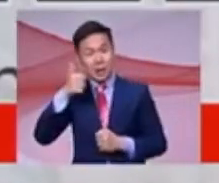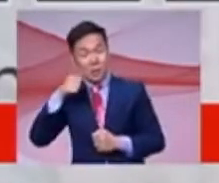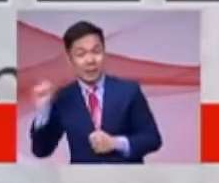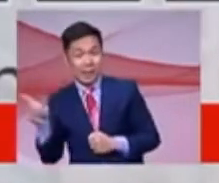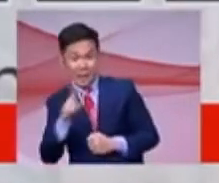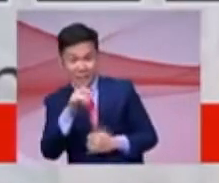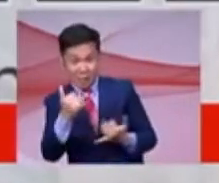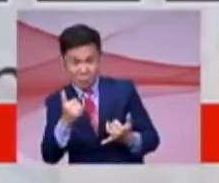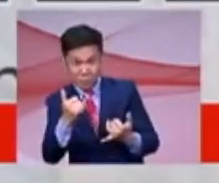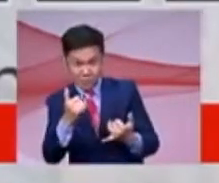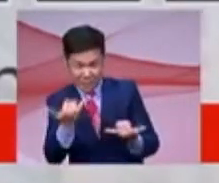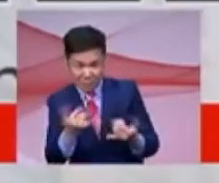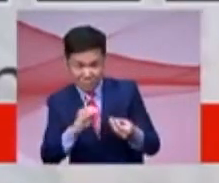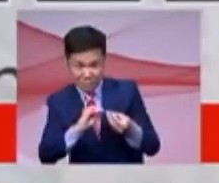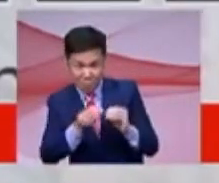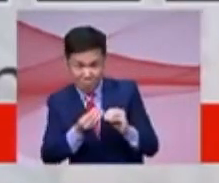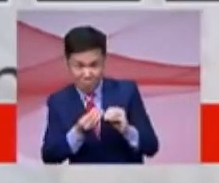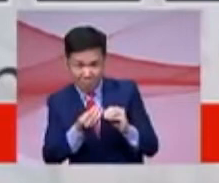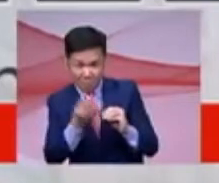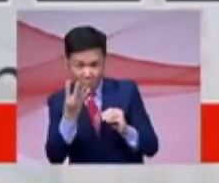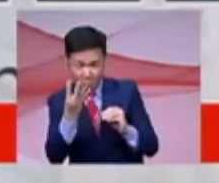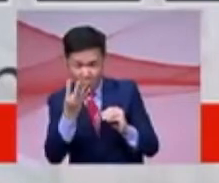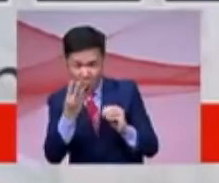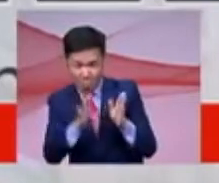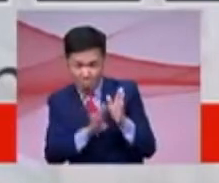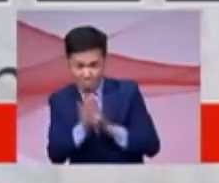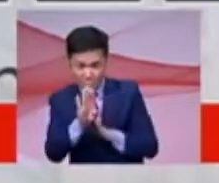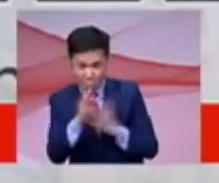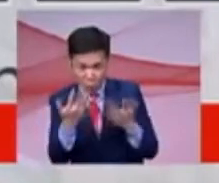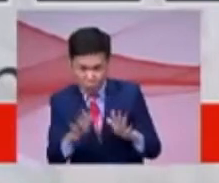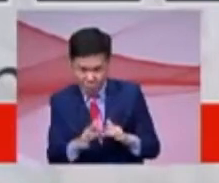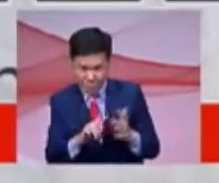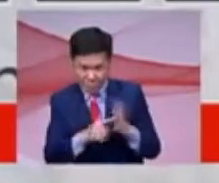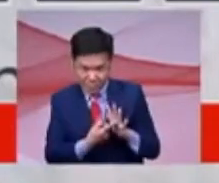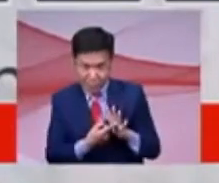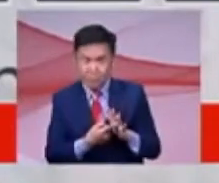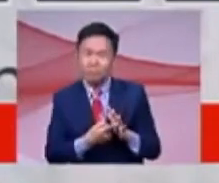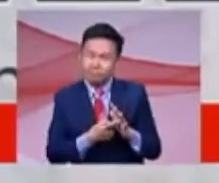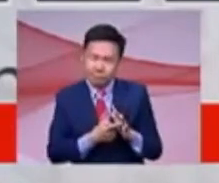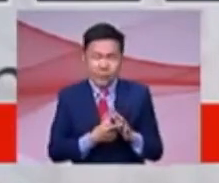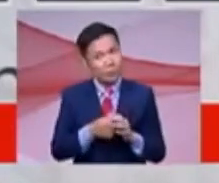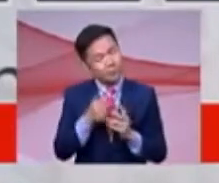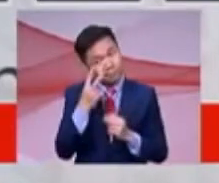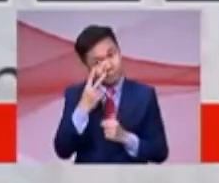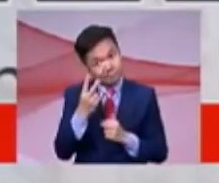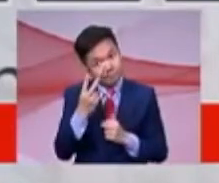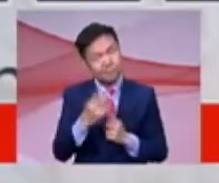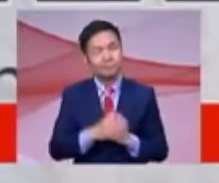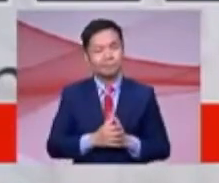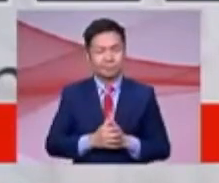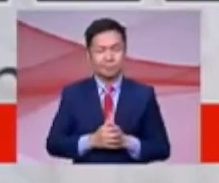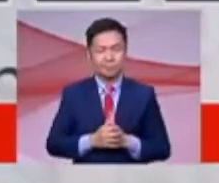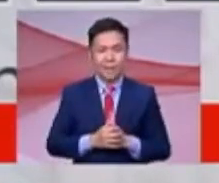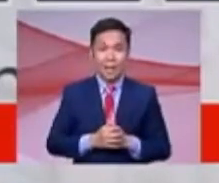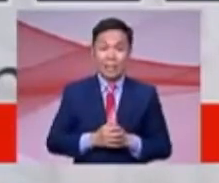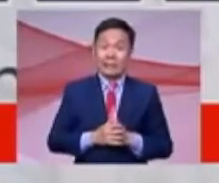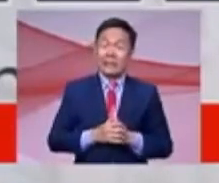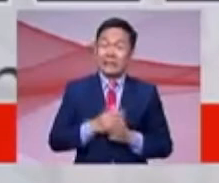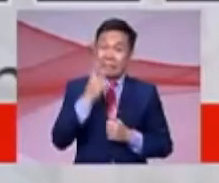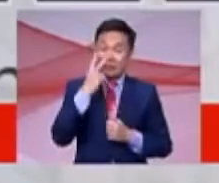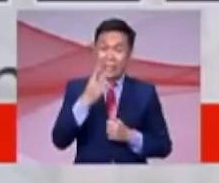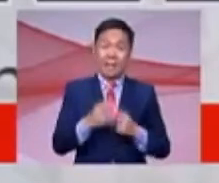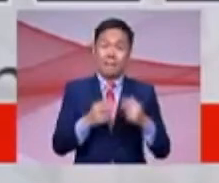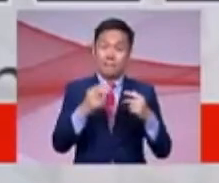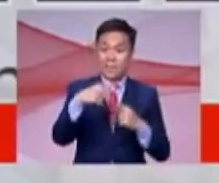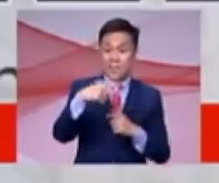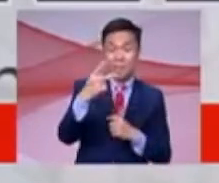keempat? Jadi kita juga sekarang ini melihat kepada peningkatan kes, sama ada kita kalau kita lihat sekarang ini